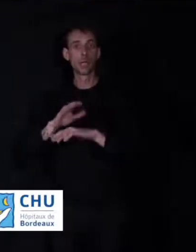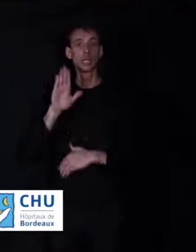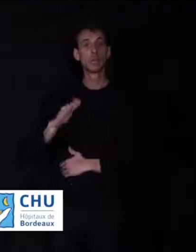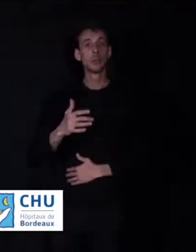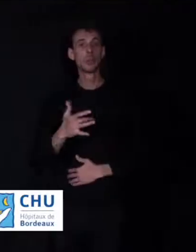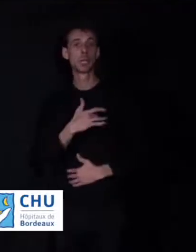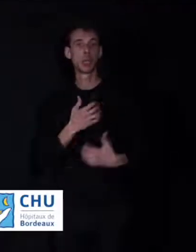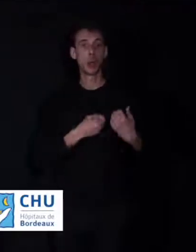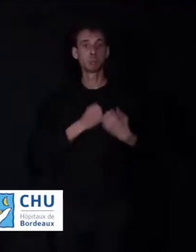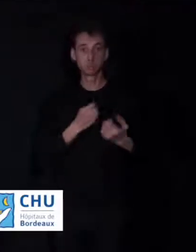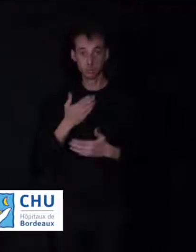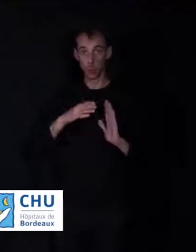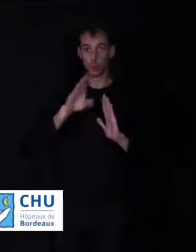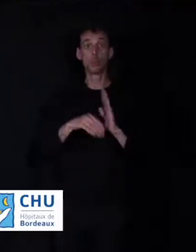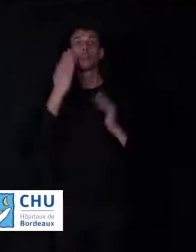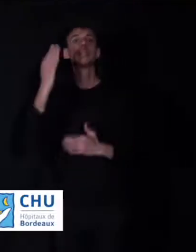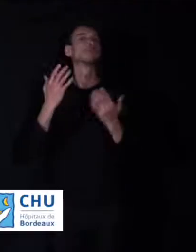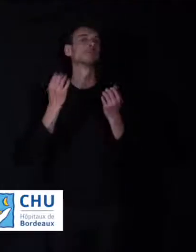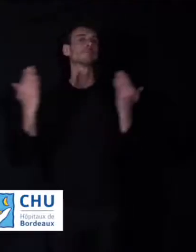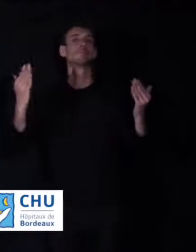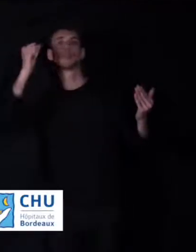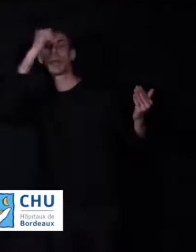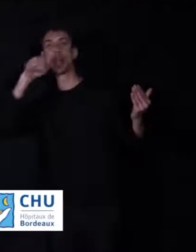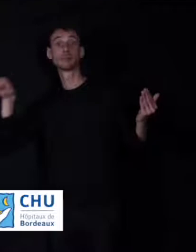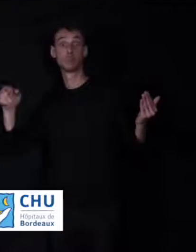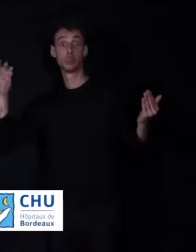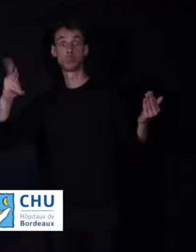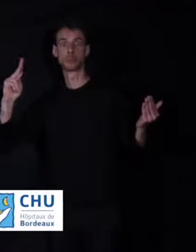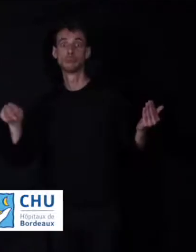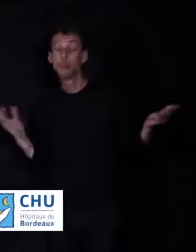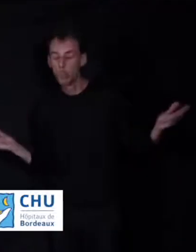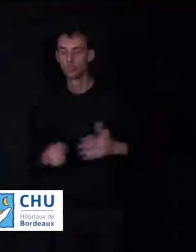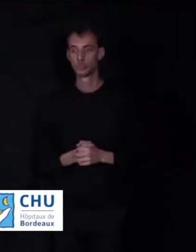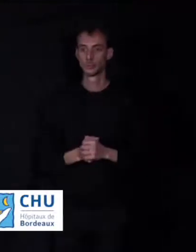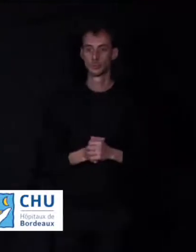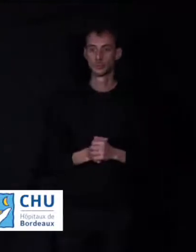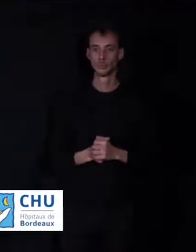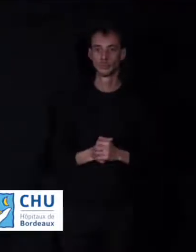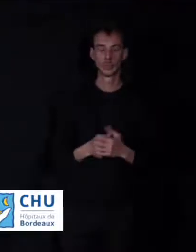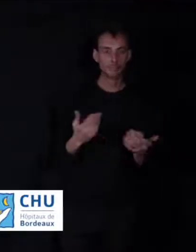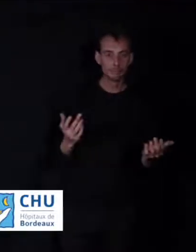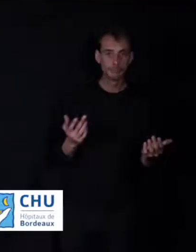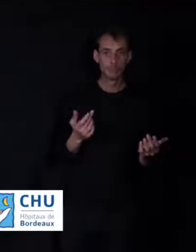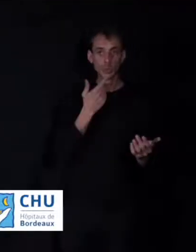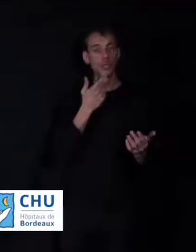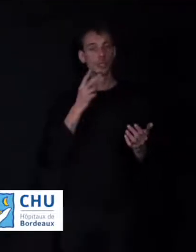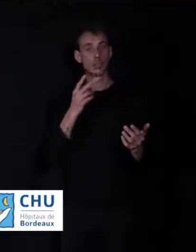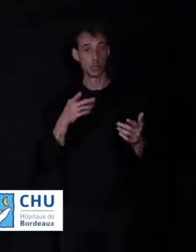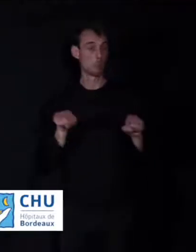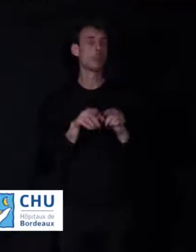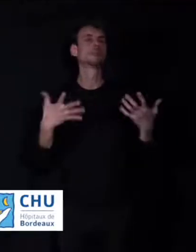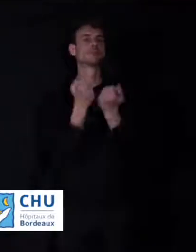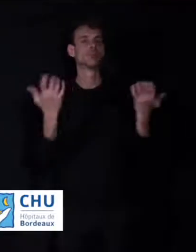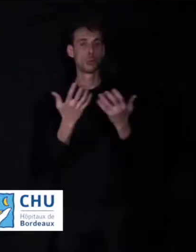et les légumes. Mais le French paradoxe, il s'illustre là aussi, car paradoxalement, si beaucoup de personnes estiment que les vaccins sont